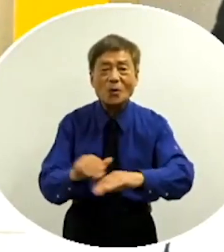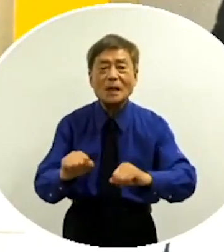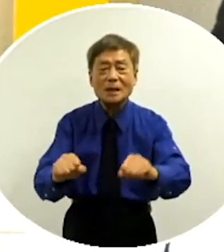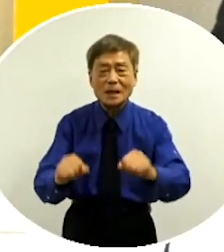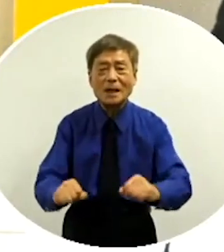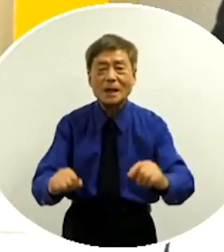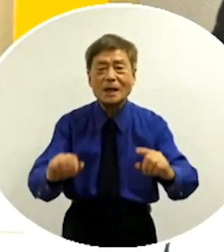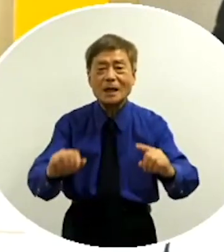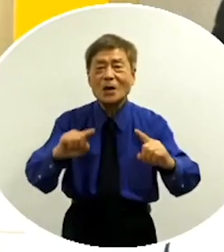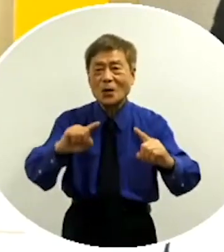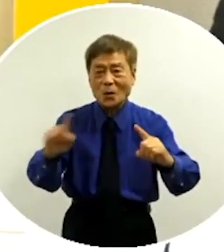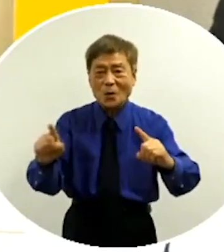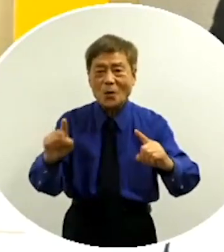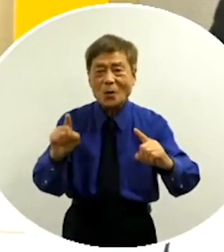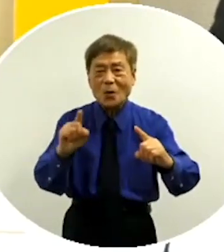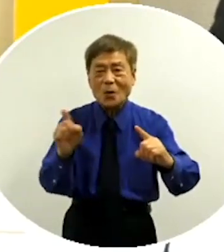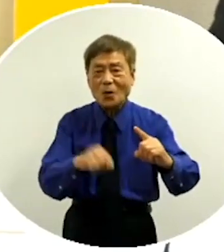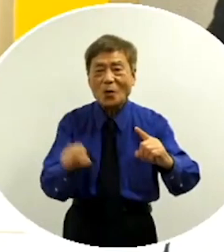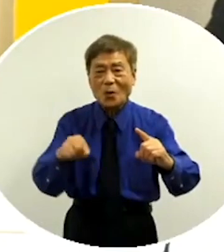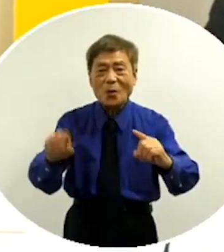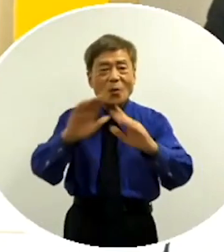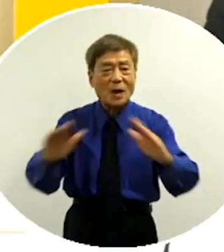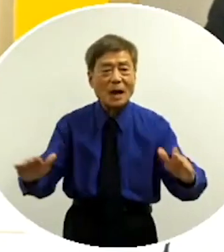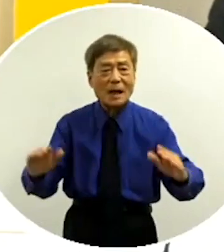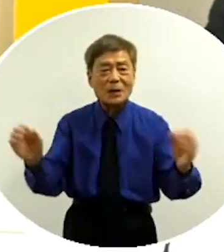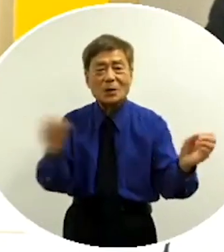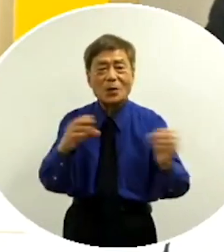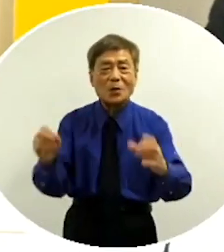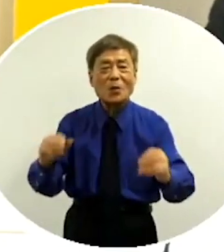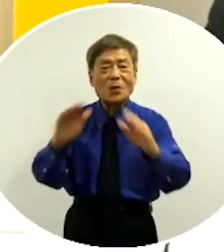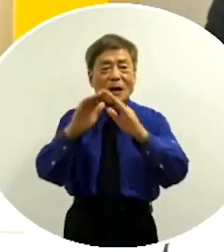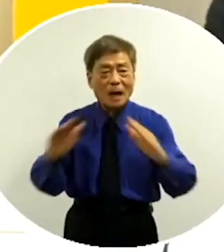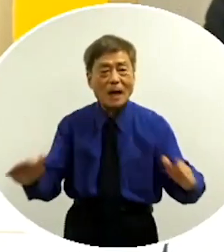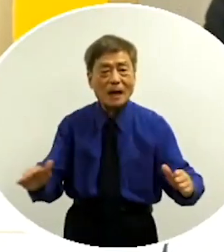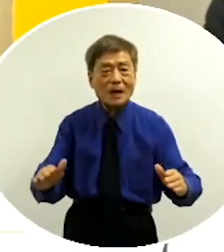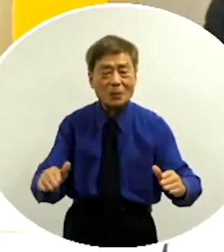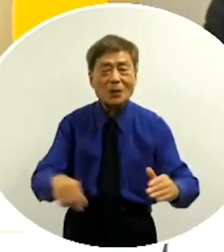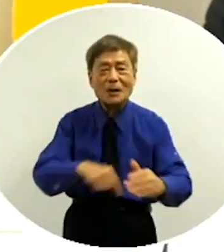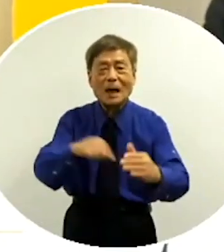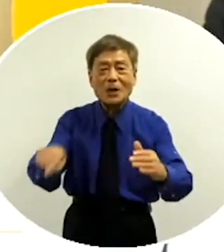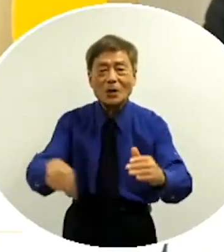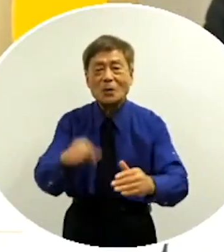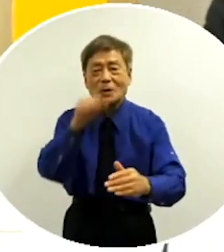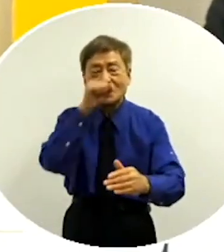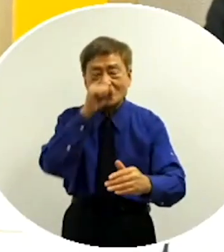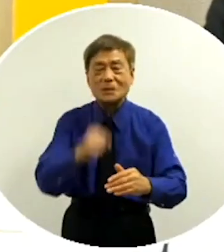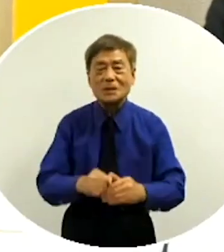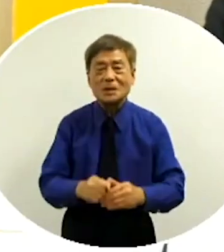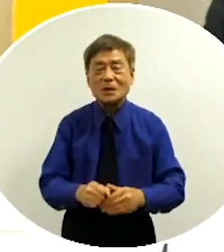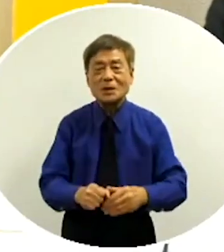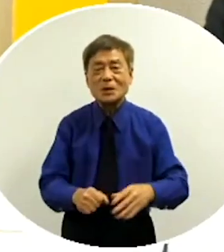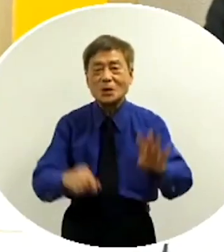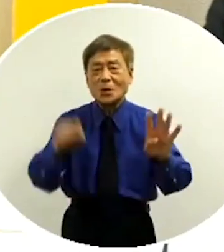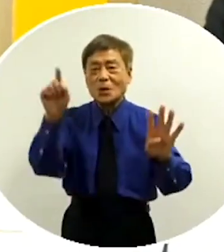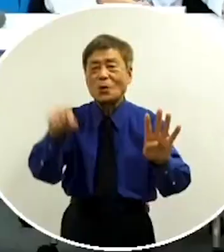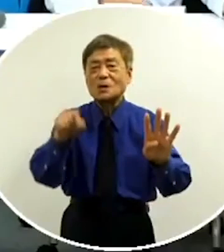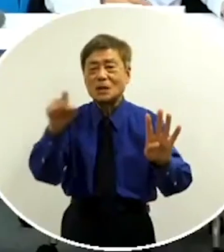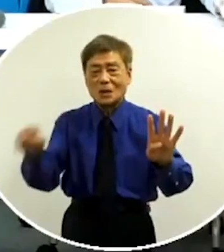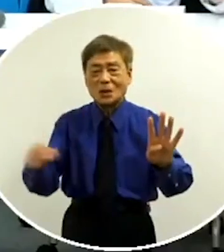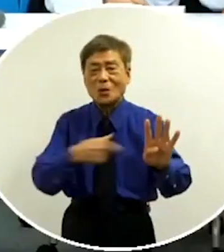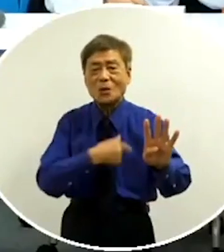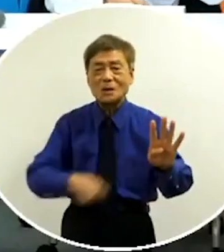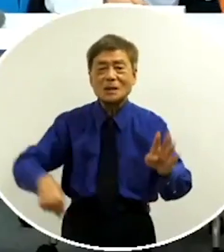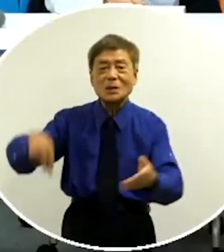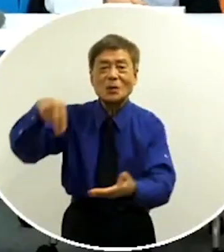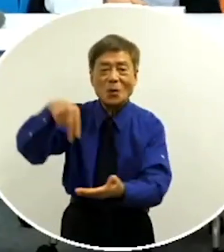灯分解ながらが画期的な取り組みだったさすが3辛参加を進める理系の人だなと